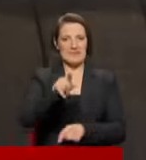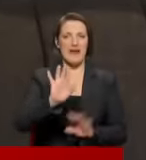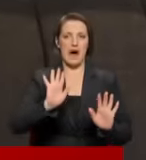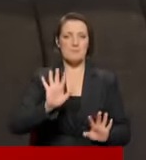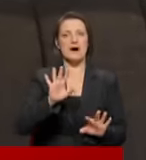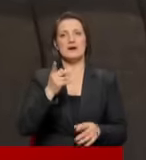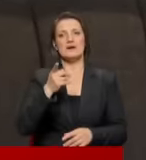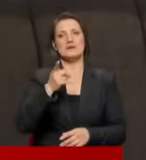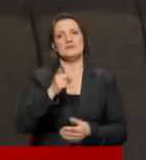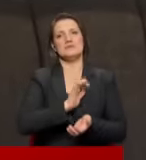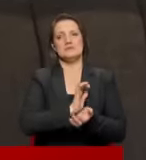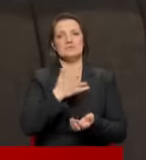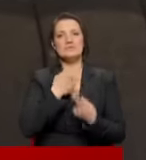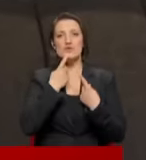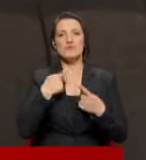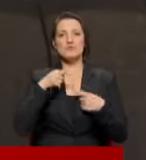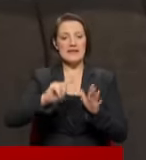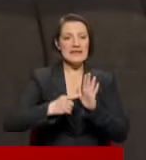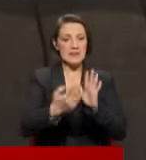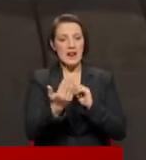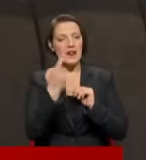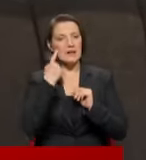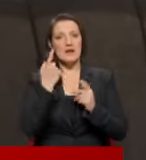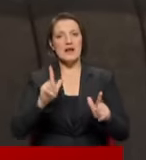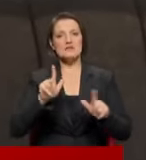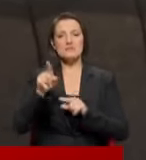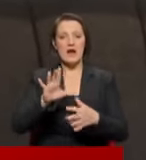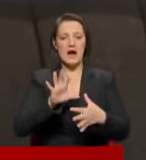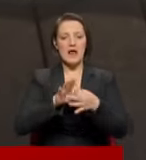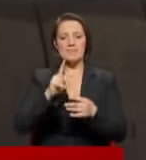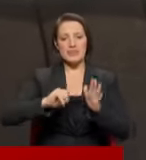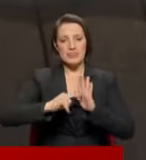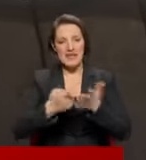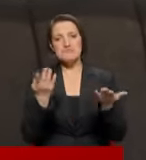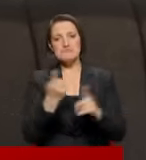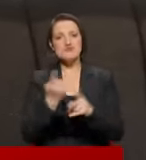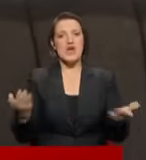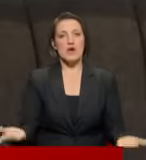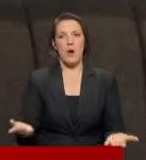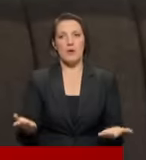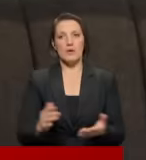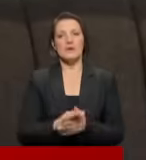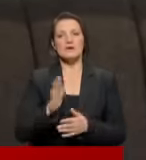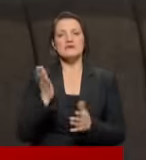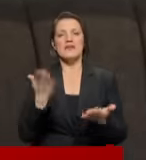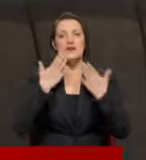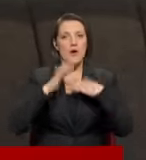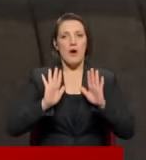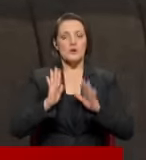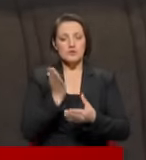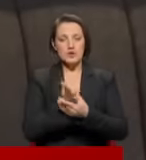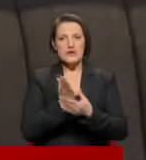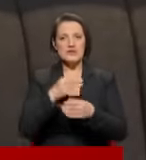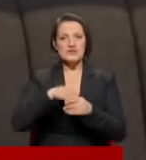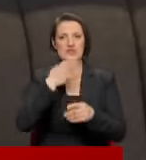ama ve işte teröristsiniz ama biz de diyoruz ki yani bunu ispat etmeniz lazım. Bununla ilgili herhangi bir delil, kanıt bir şey yok. Zaten yok yani, yani